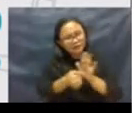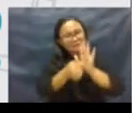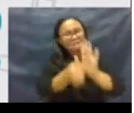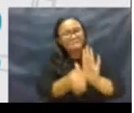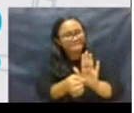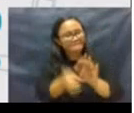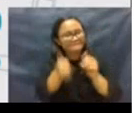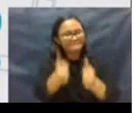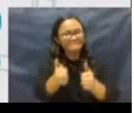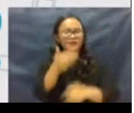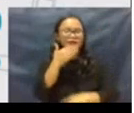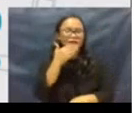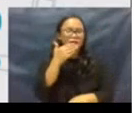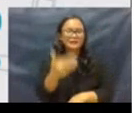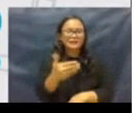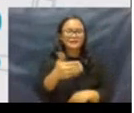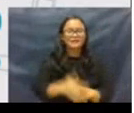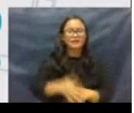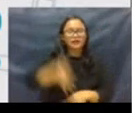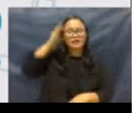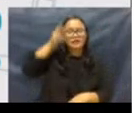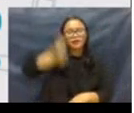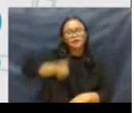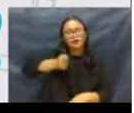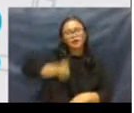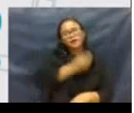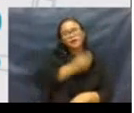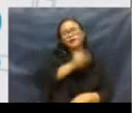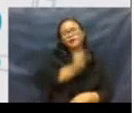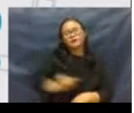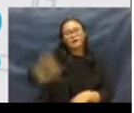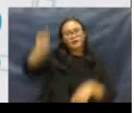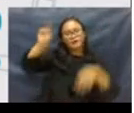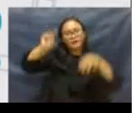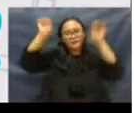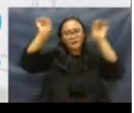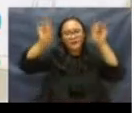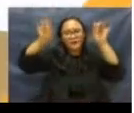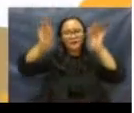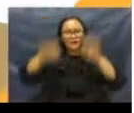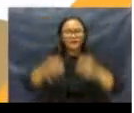Terima kasih. Assalamualaikum warahmatullahi wabarakatuh.